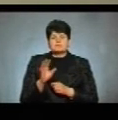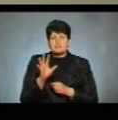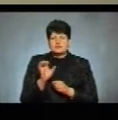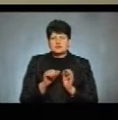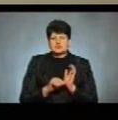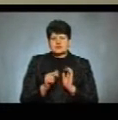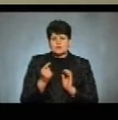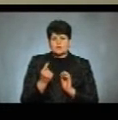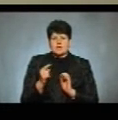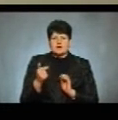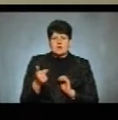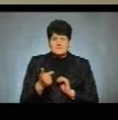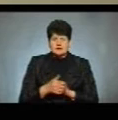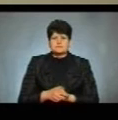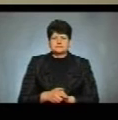561 гривня.